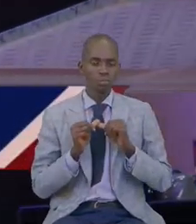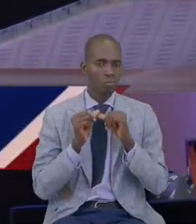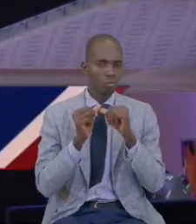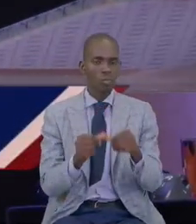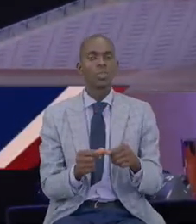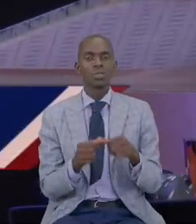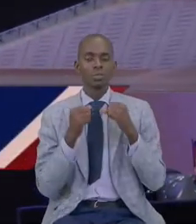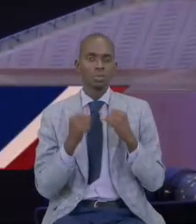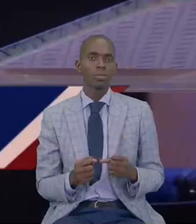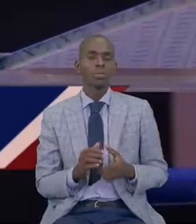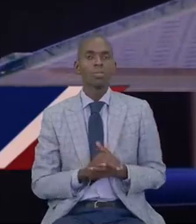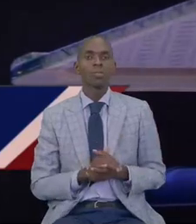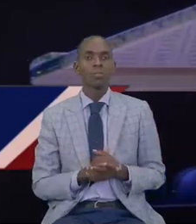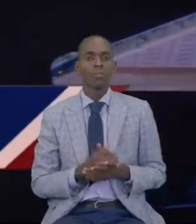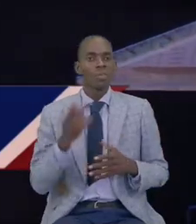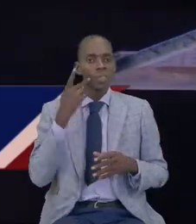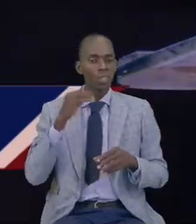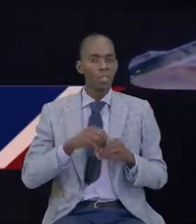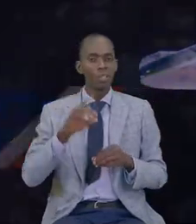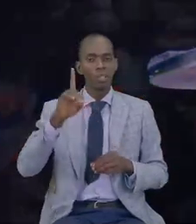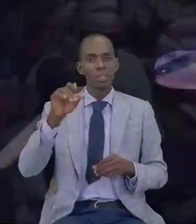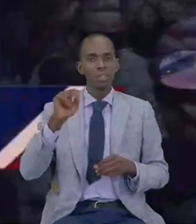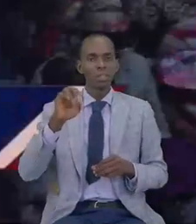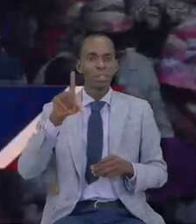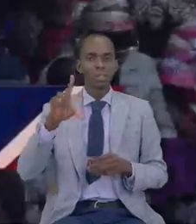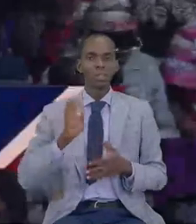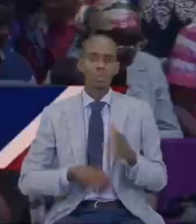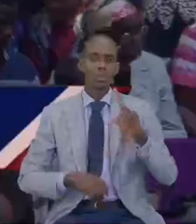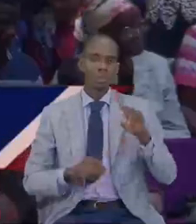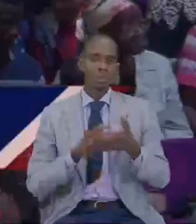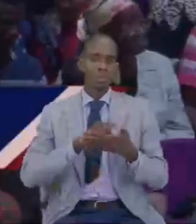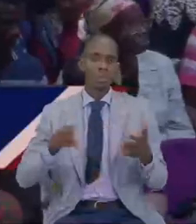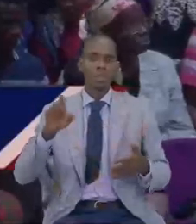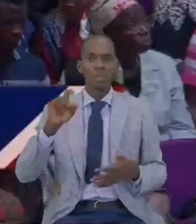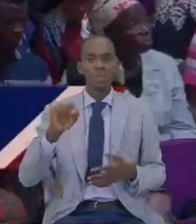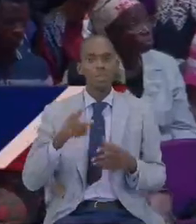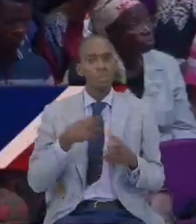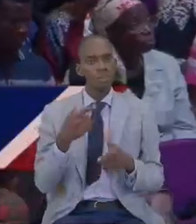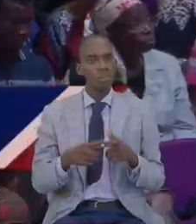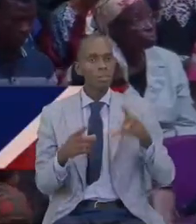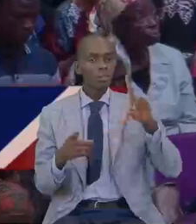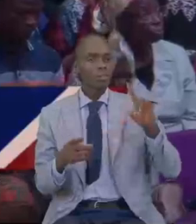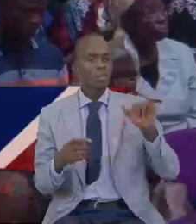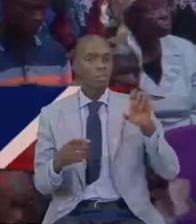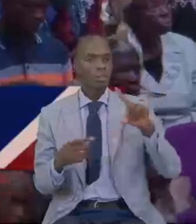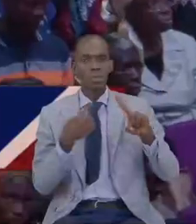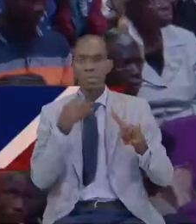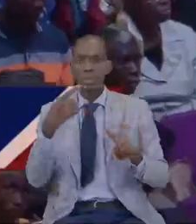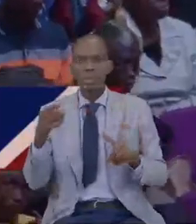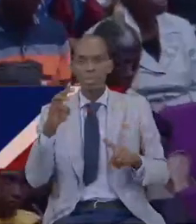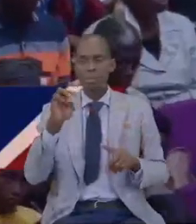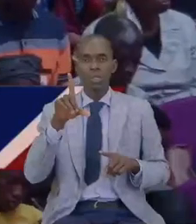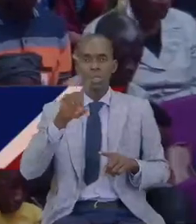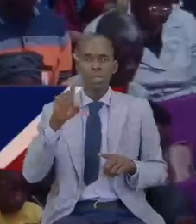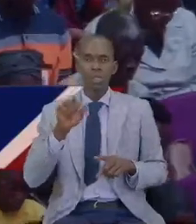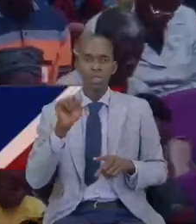qu'une constance inébranlable. Revenons en Daniel chapitre 1, verset 11.